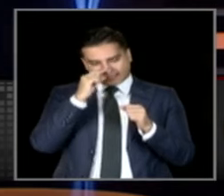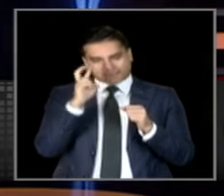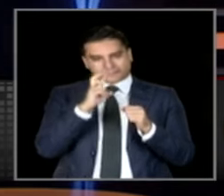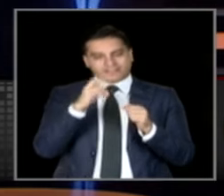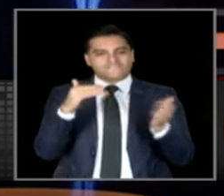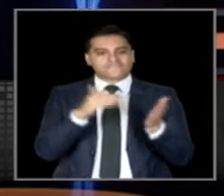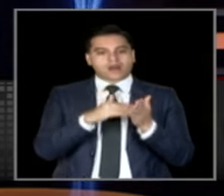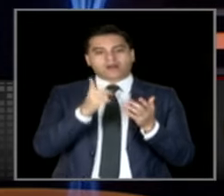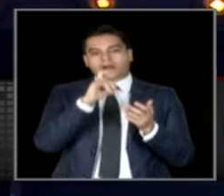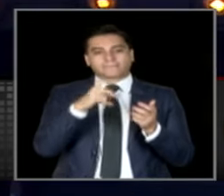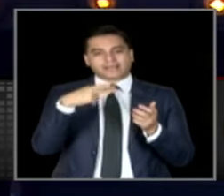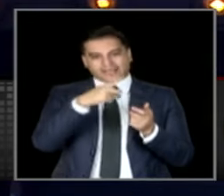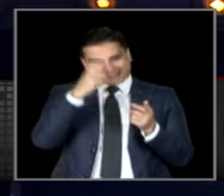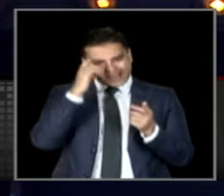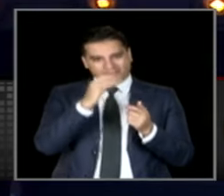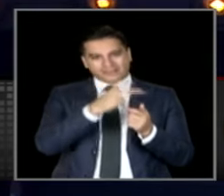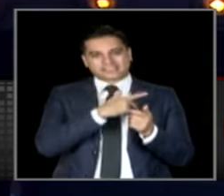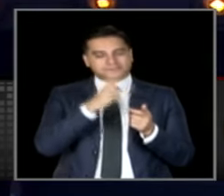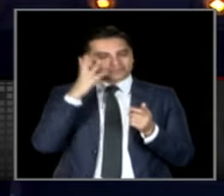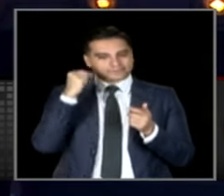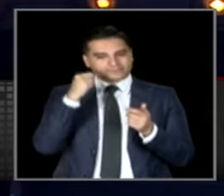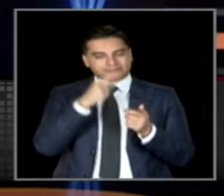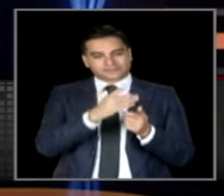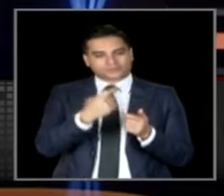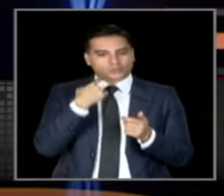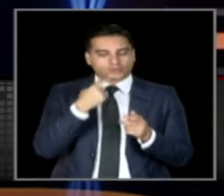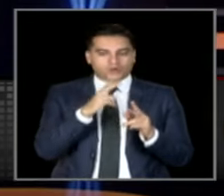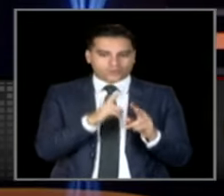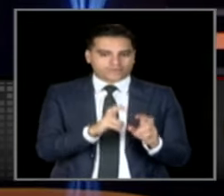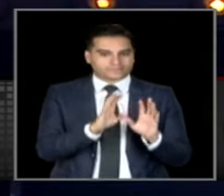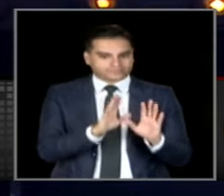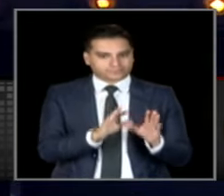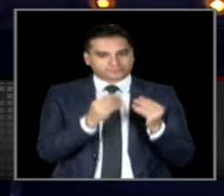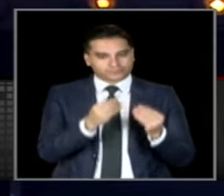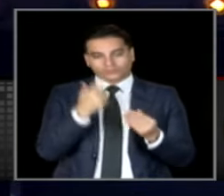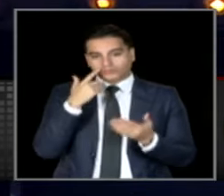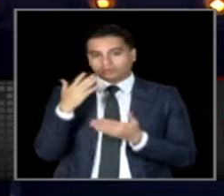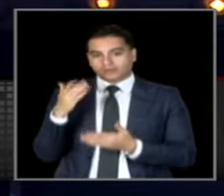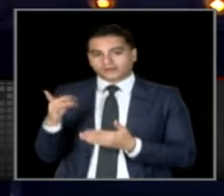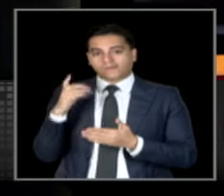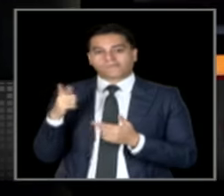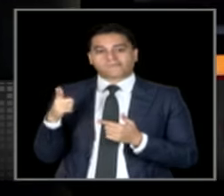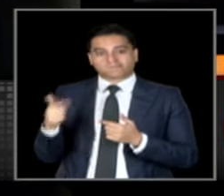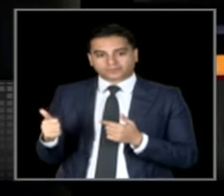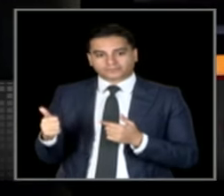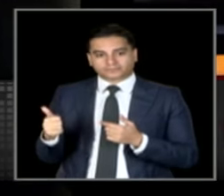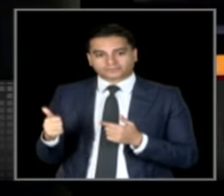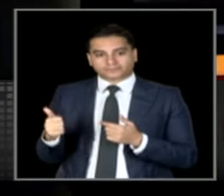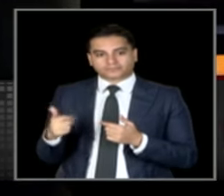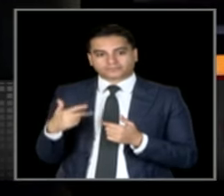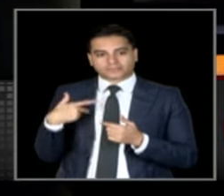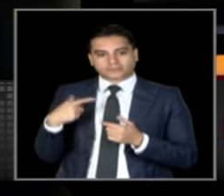ربيع أنت عارفها والناس الاسم، استنى بقى. لا، ما هو كان متلخبط، اللي قالها له حاجة تانية خالص. تمام، في إجابة؟ هنروح